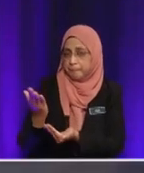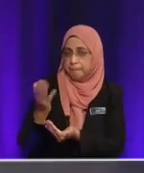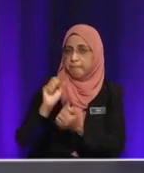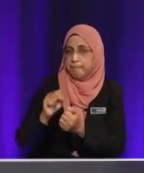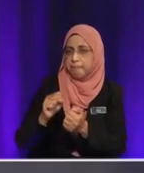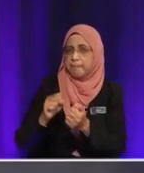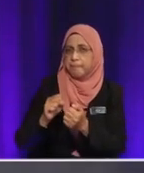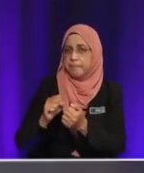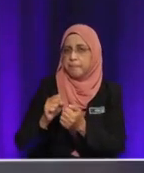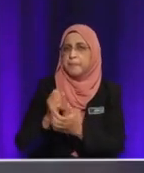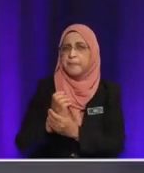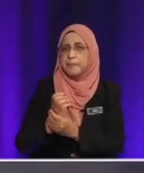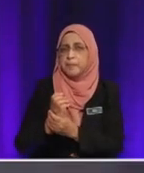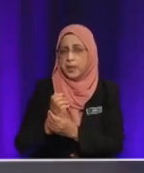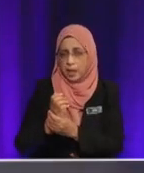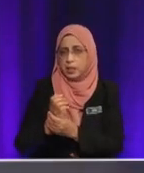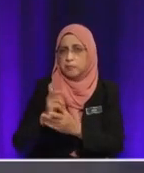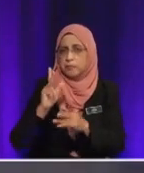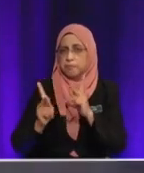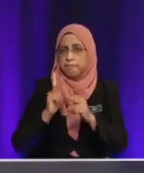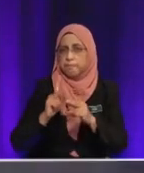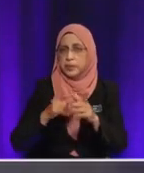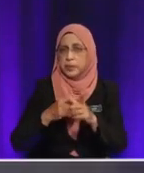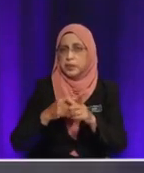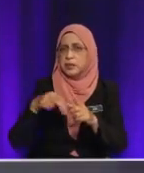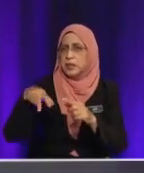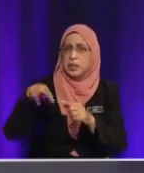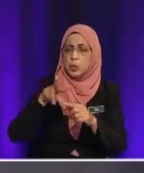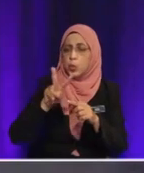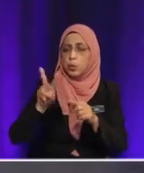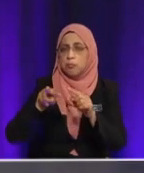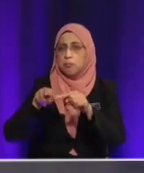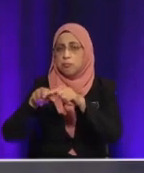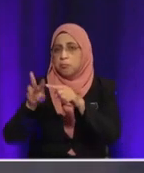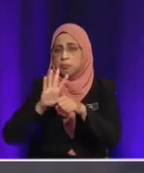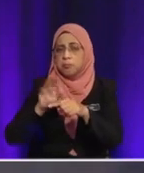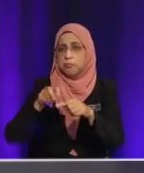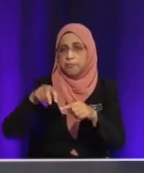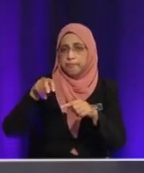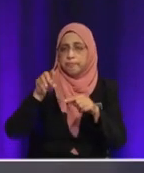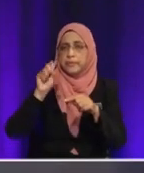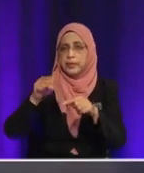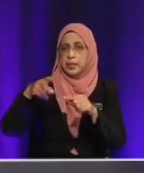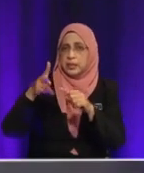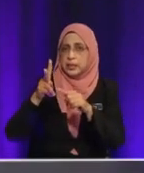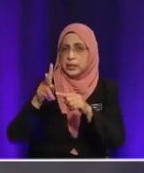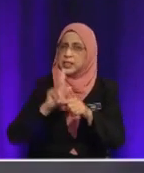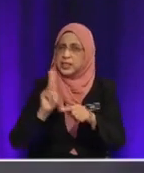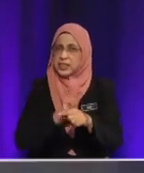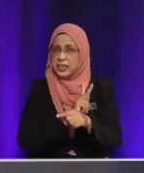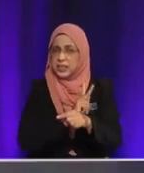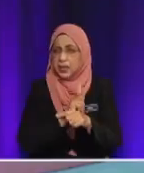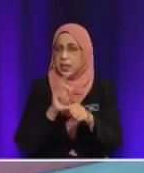urut sebelah kaki dulu. Contoh kita nak buat kaki kiri. Mm-hmm. So kita urut kaki kiri dan lotion ni kita letak dekat kaki kiri dulu. Oh. Yang kaki kanan